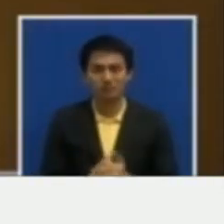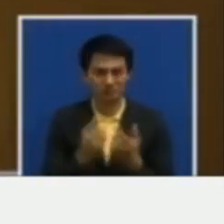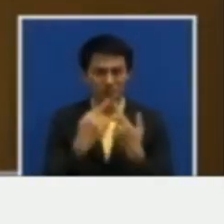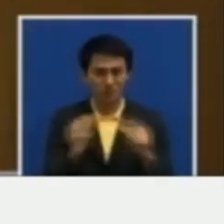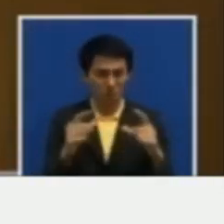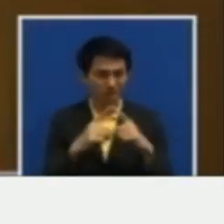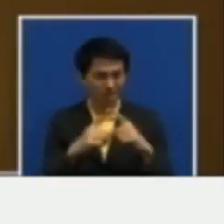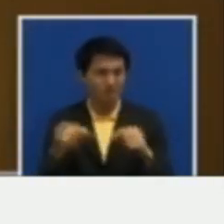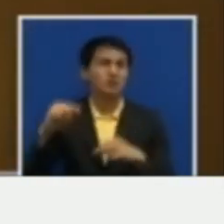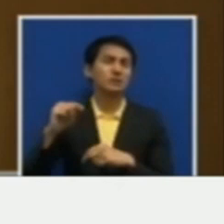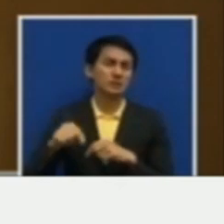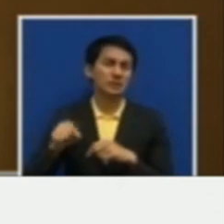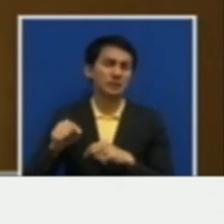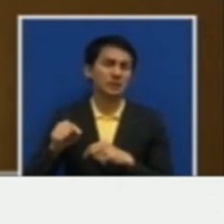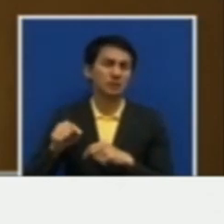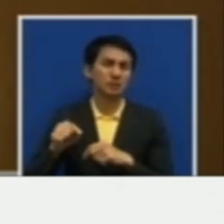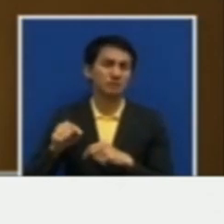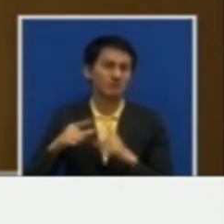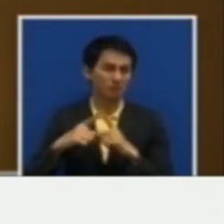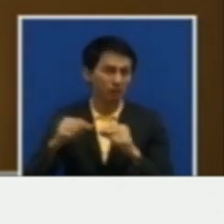ดือดยังไงลองไปฟังดู นะฮะ